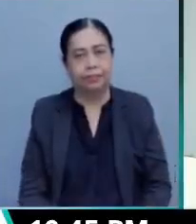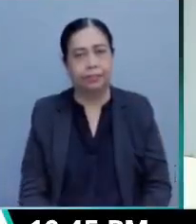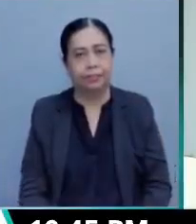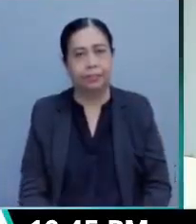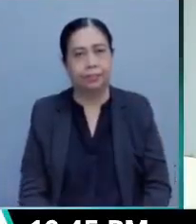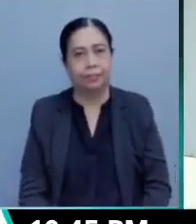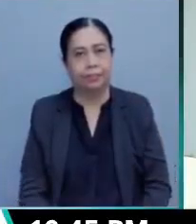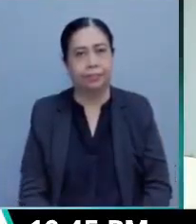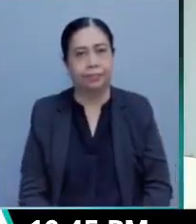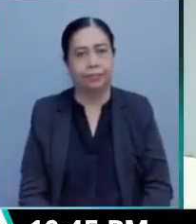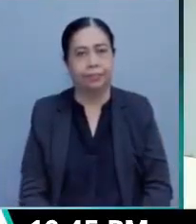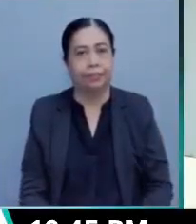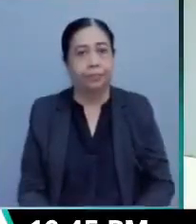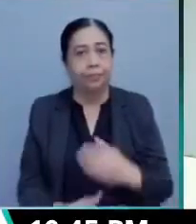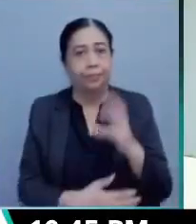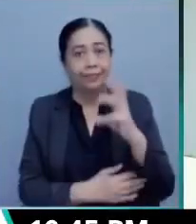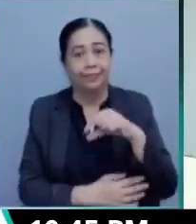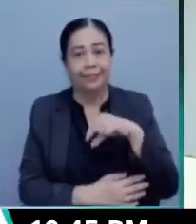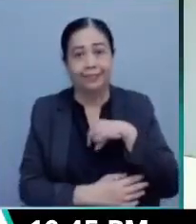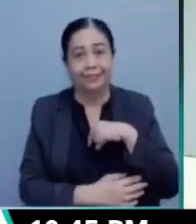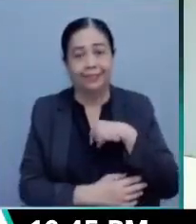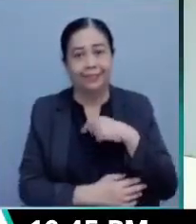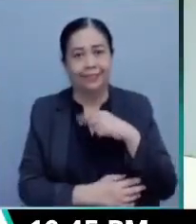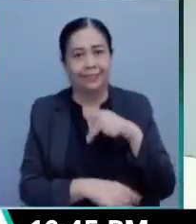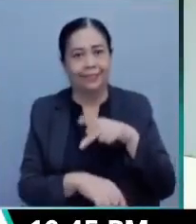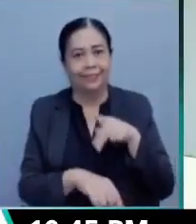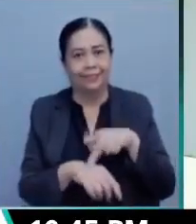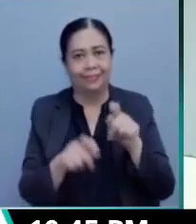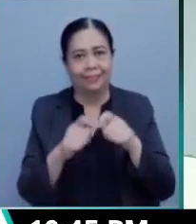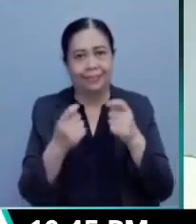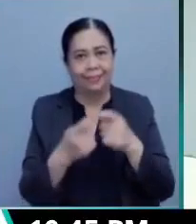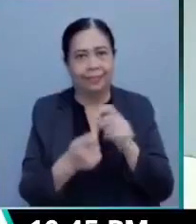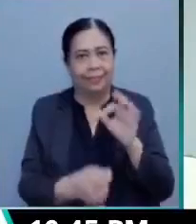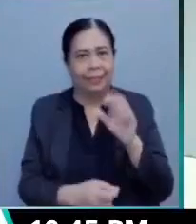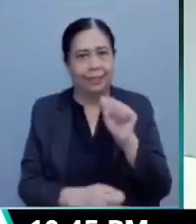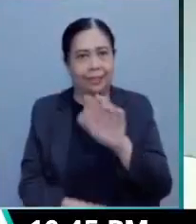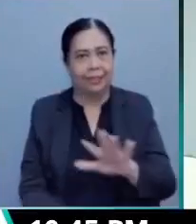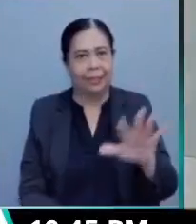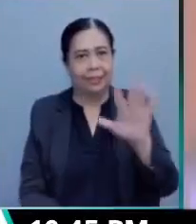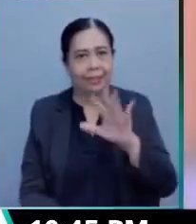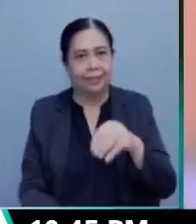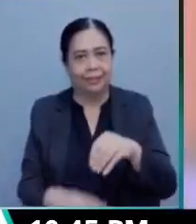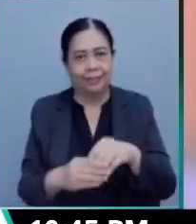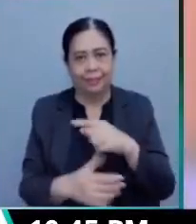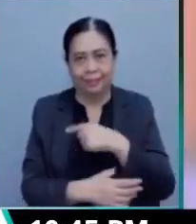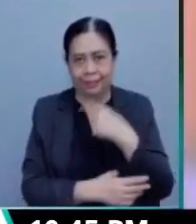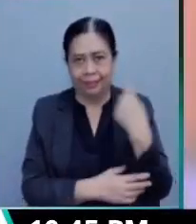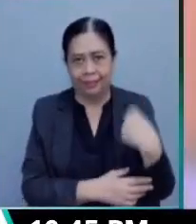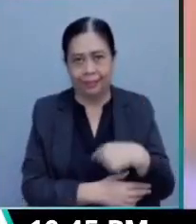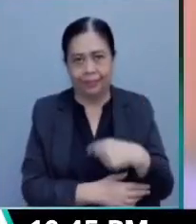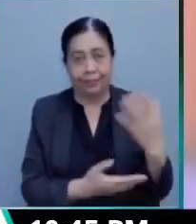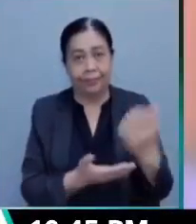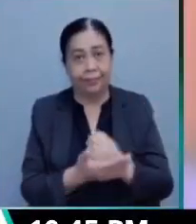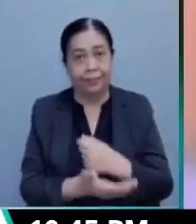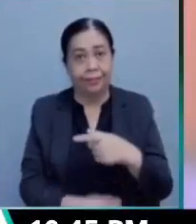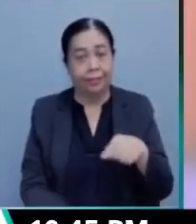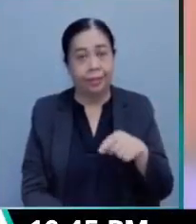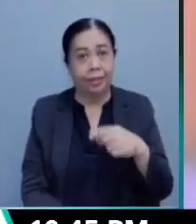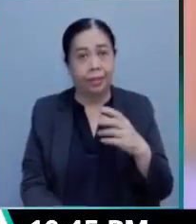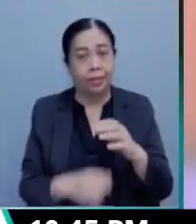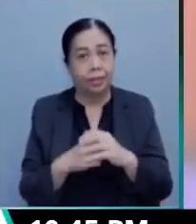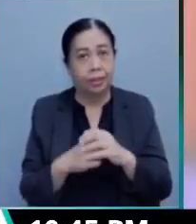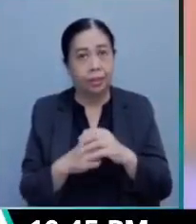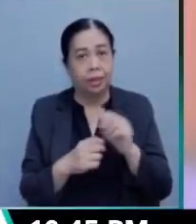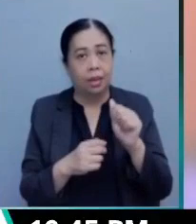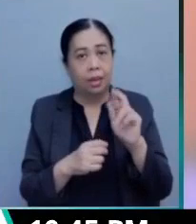6 na ang medalya ng Team Pilipinas sa 19th Asian Games sa Guangzhou, China. Nakamit ng sand fighter na si Arnel Mandal ang